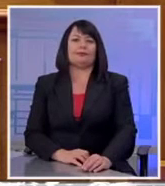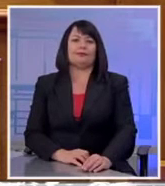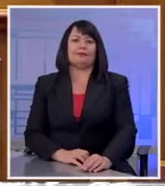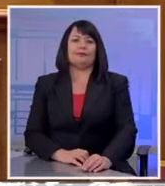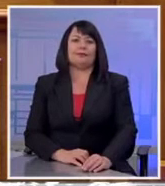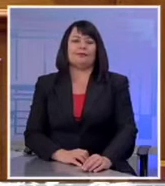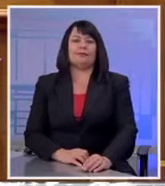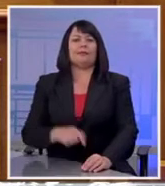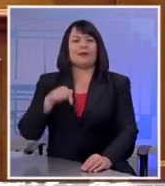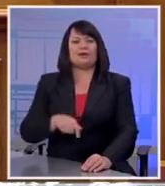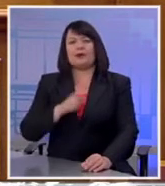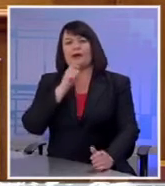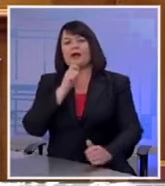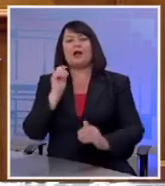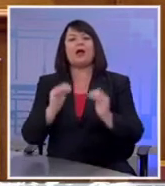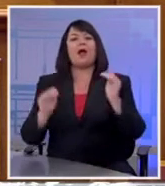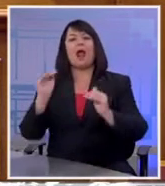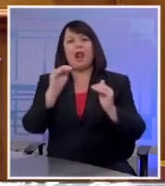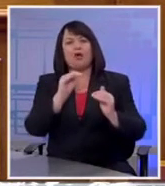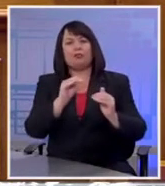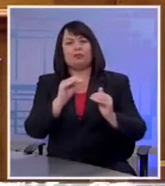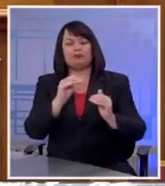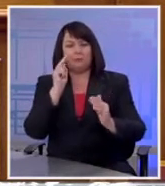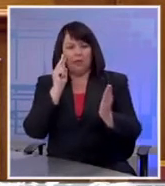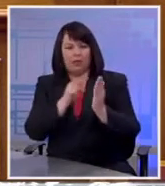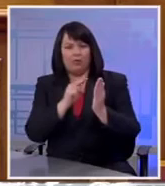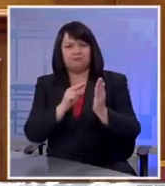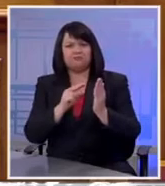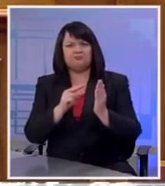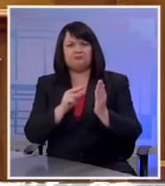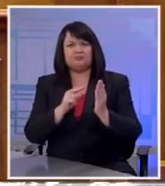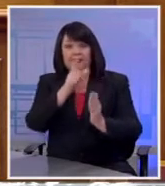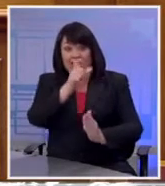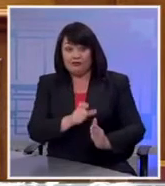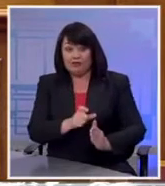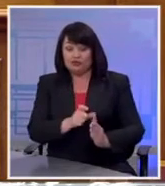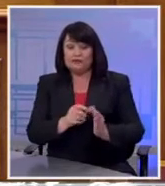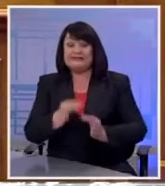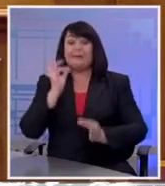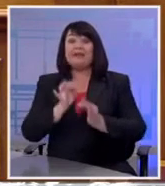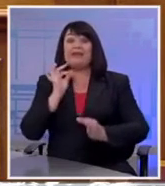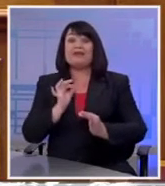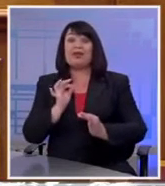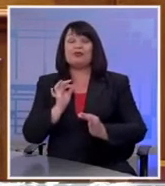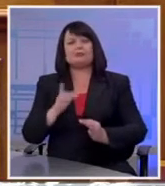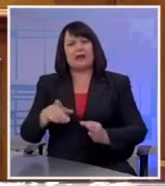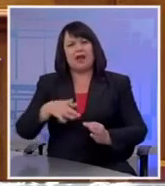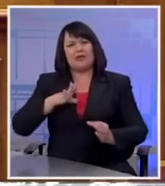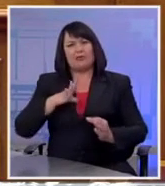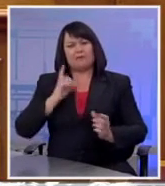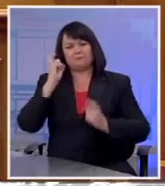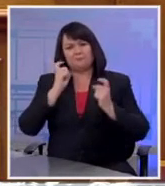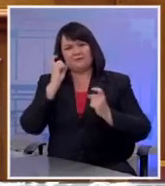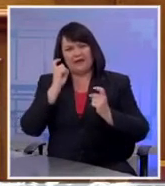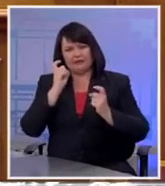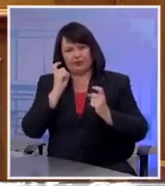Κοιτάω τώρα με τις δημοσκοπήσεις, ο ίδιος αυτός κύριος τι είχε κάνει το Σεπτέμβριο. Το Σεπτέμβριο είχε πει πρόθεση ψήφου,